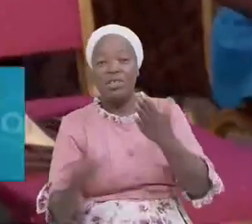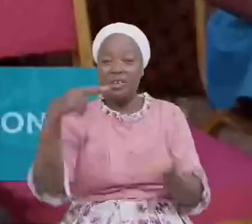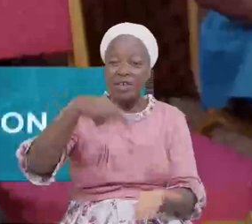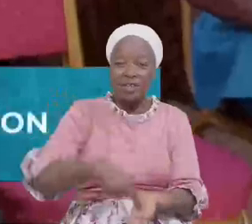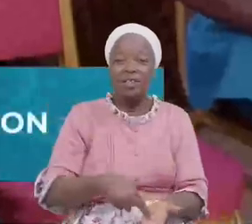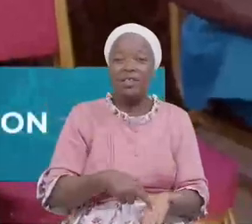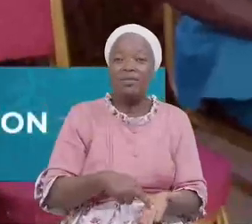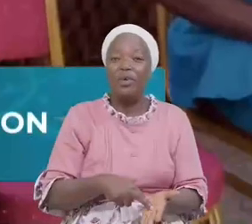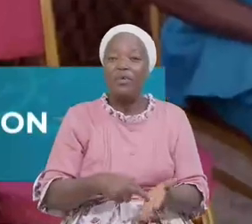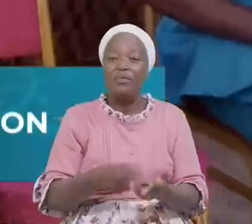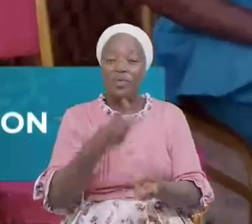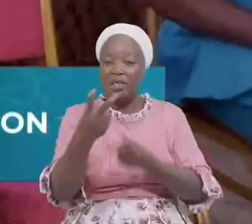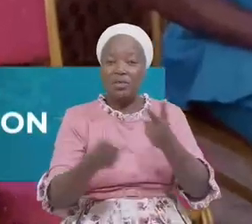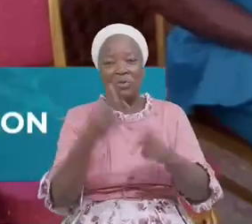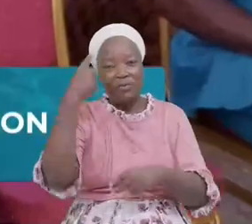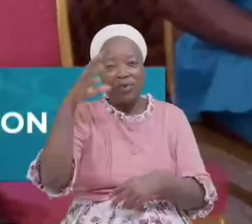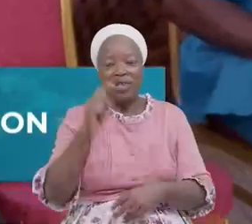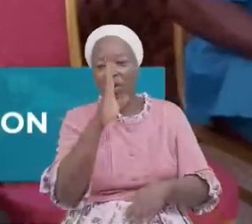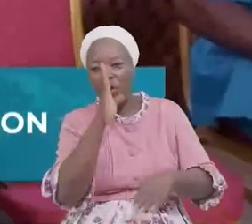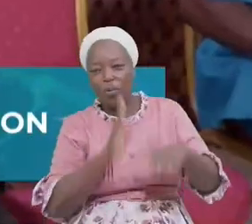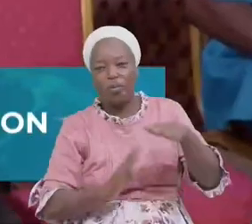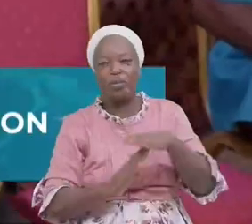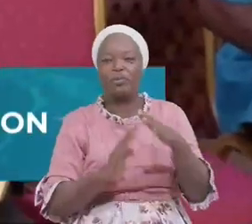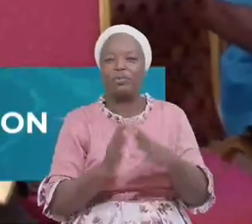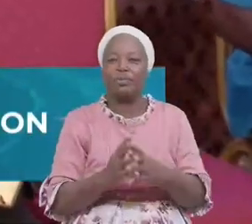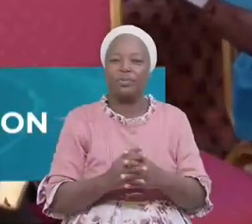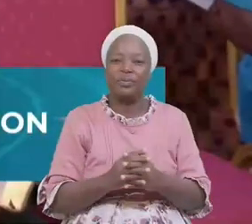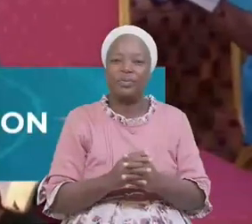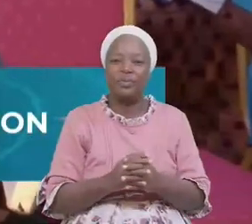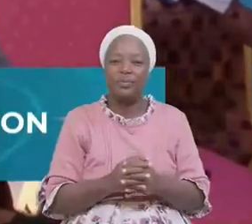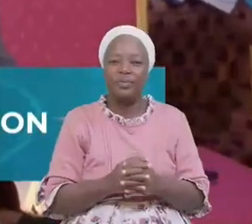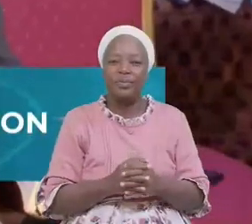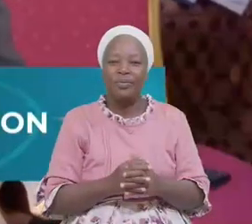Et troisième point, la visitation gracieuse de régénération pour les humbles.